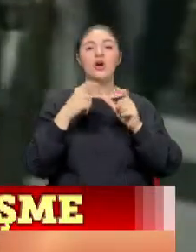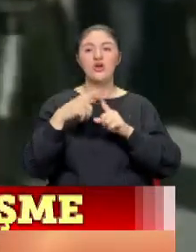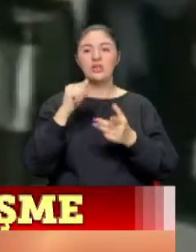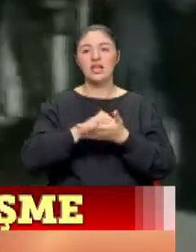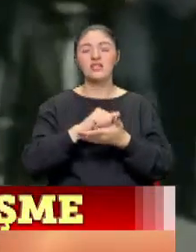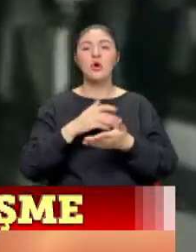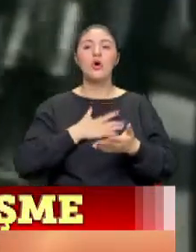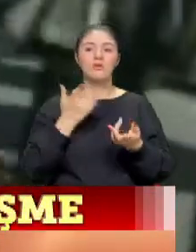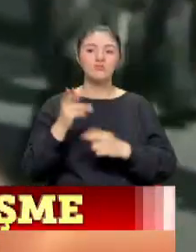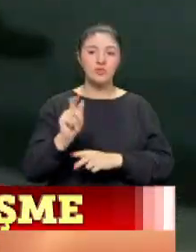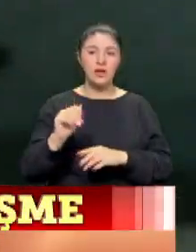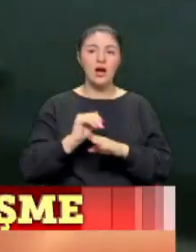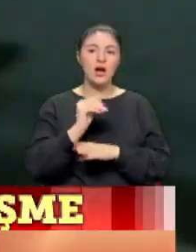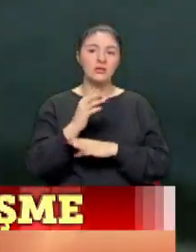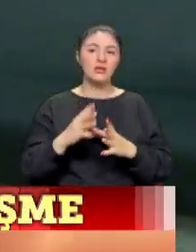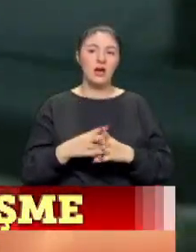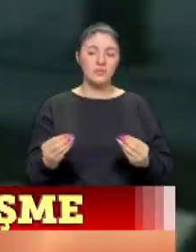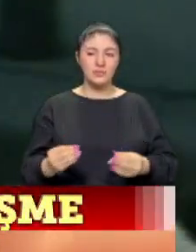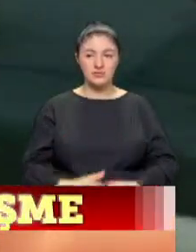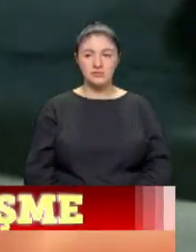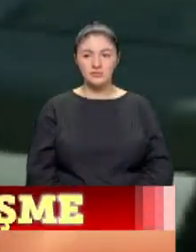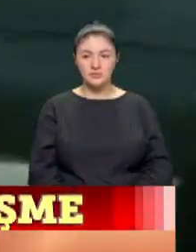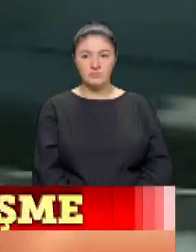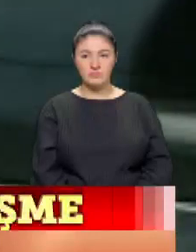suikaste uğradı. Hayatını kaybetti.